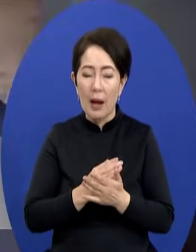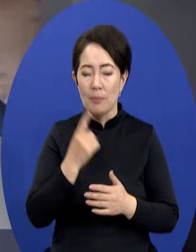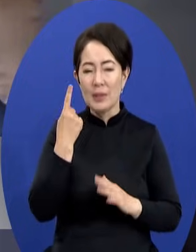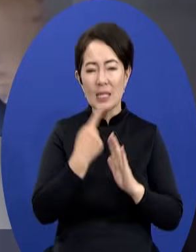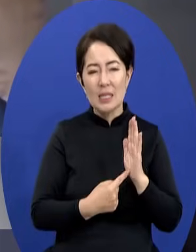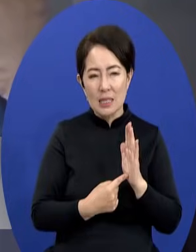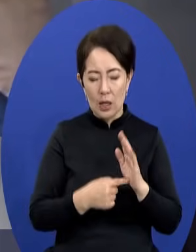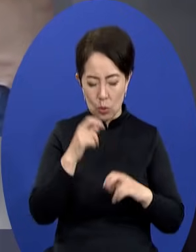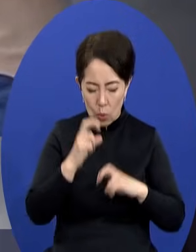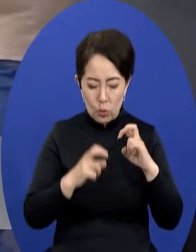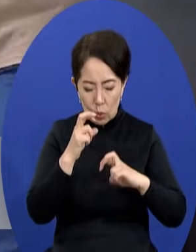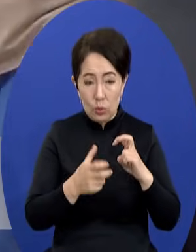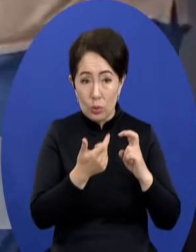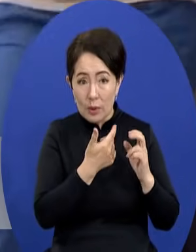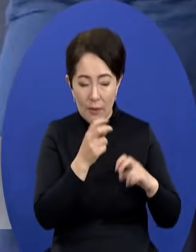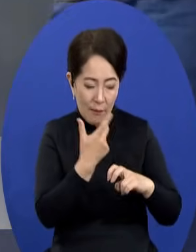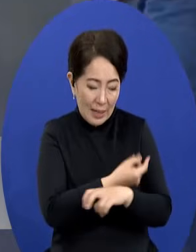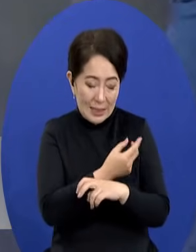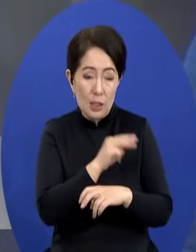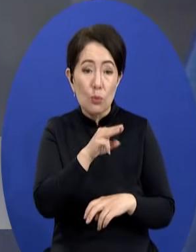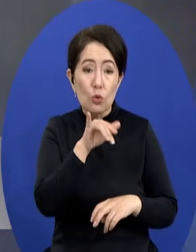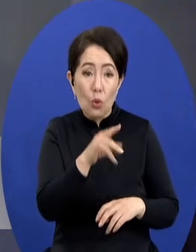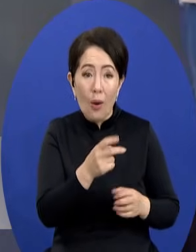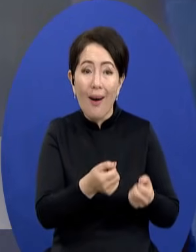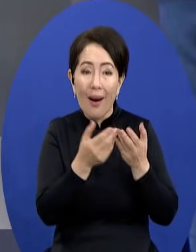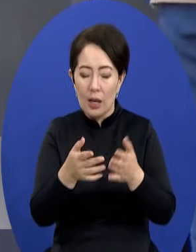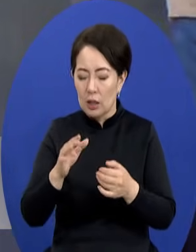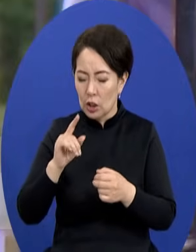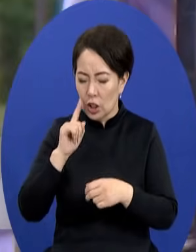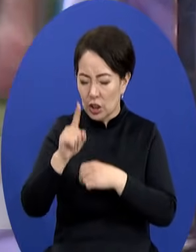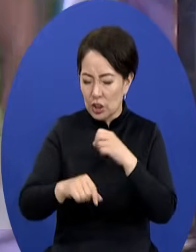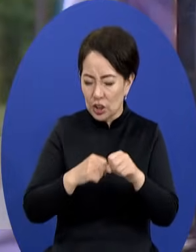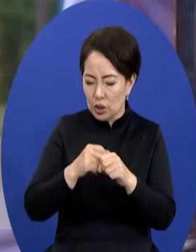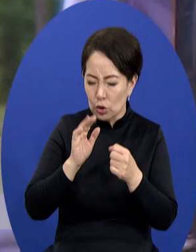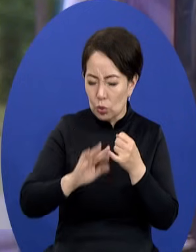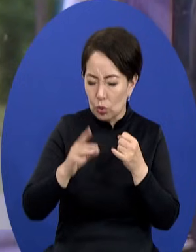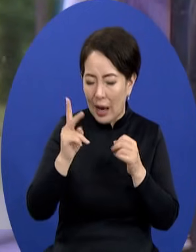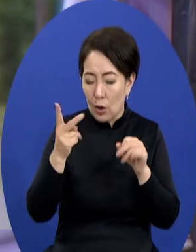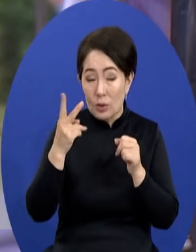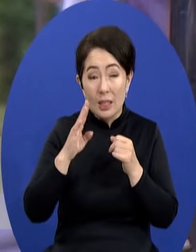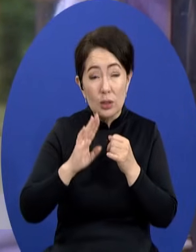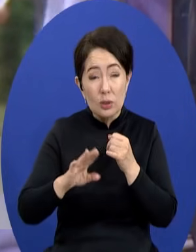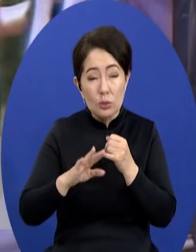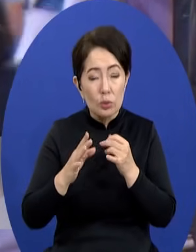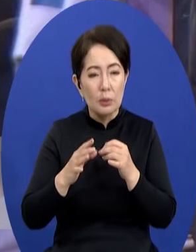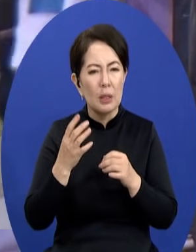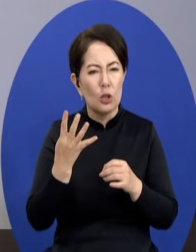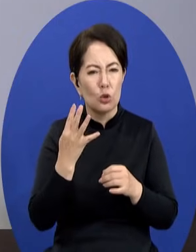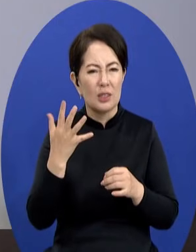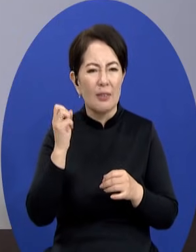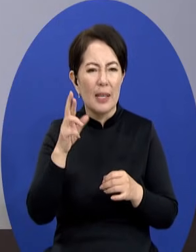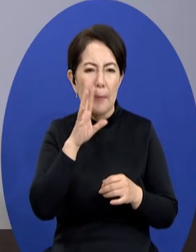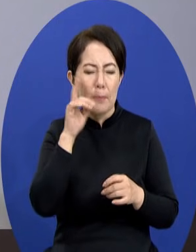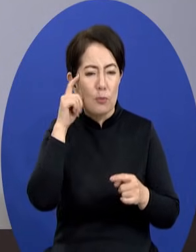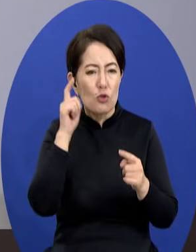тутамд үйлдвэрлэлтээс гарах вакцины тунгийн хэмжээг энэ жилийн эцсэд 45 саяд хүрэхээр зорж байгаа талаар ТАСС